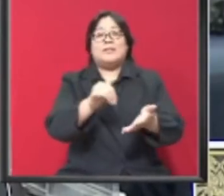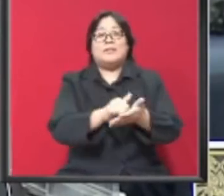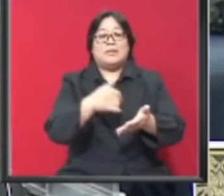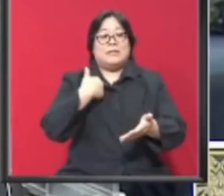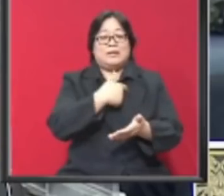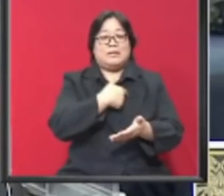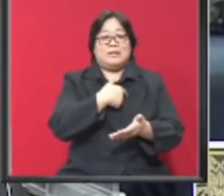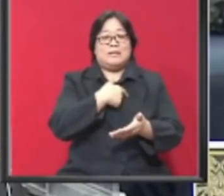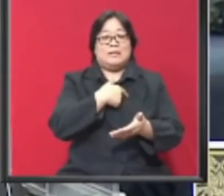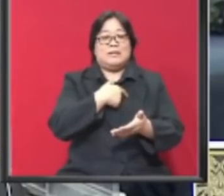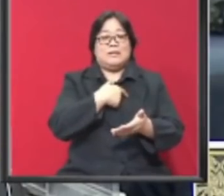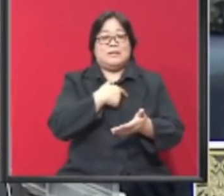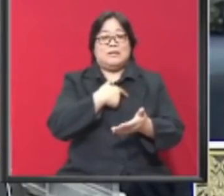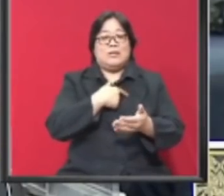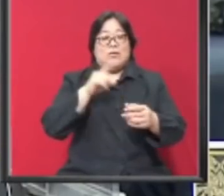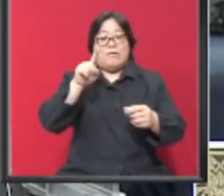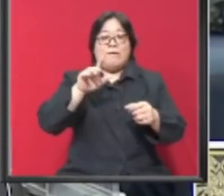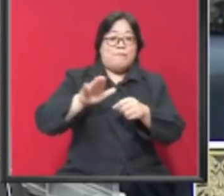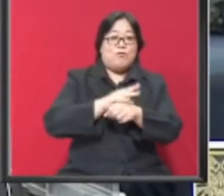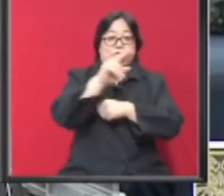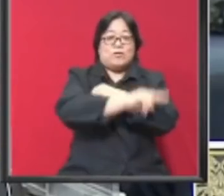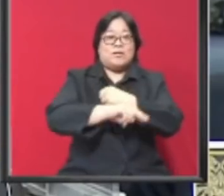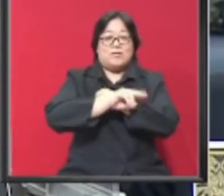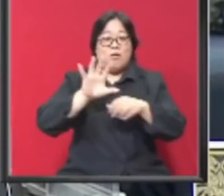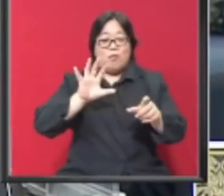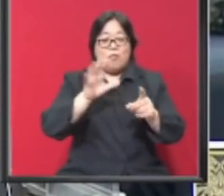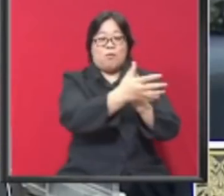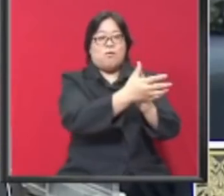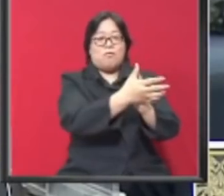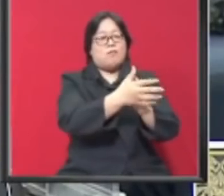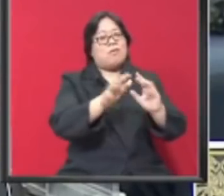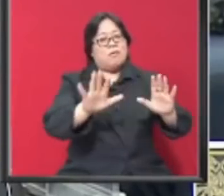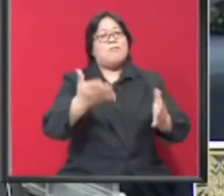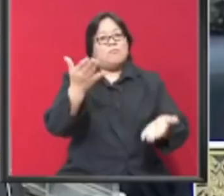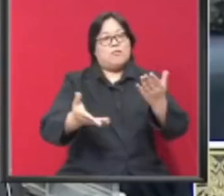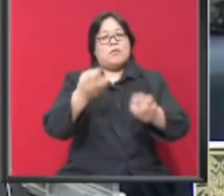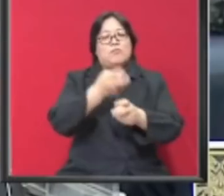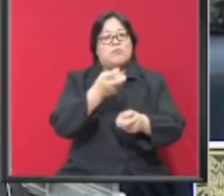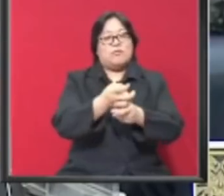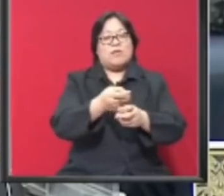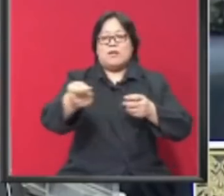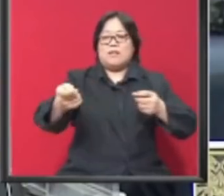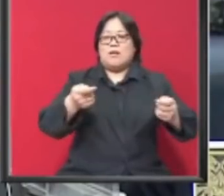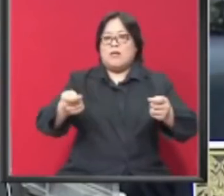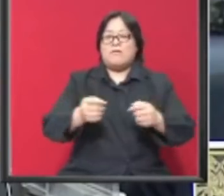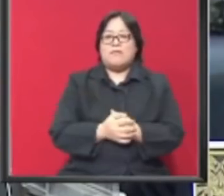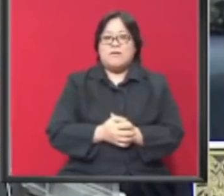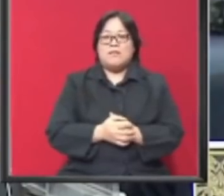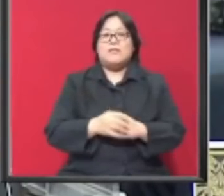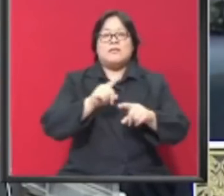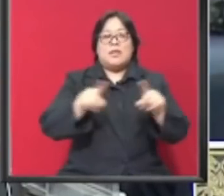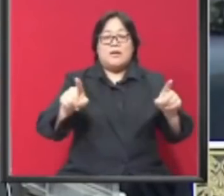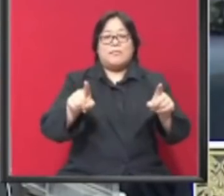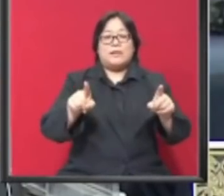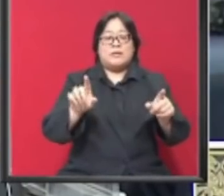kita kurung penduduk 11 Negeri mungkin Sukardi kawal tetapi lock naon trus